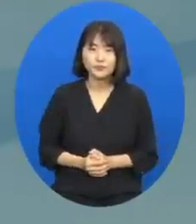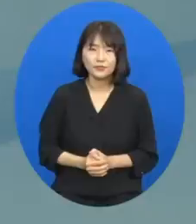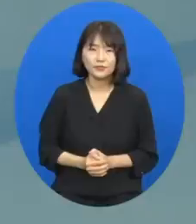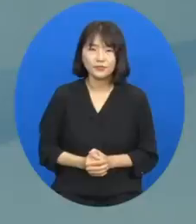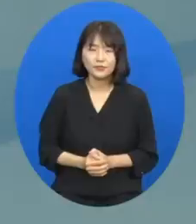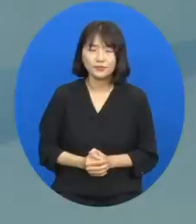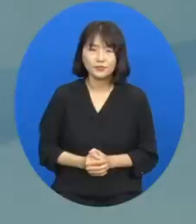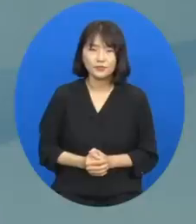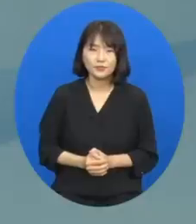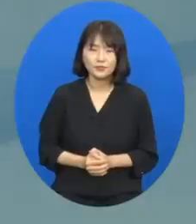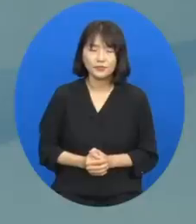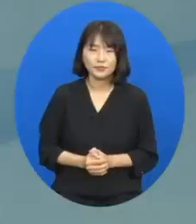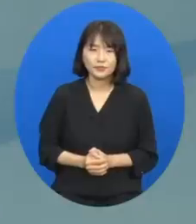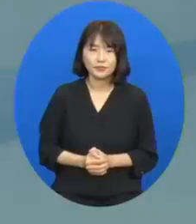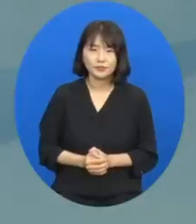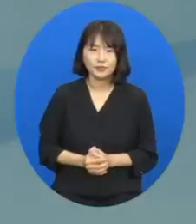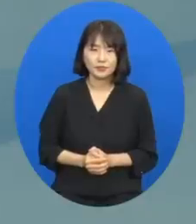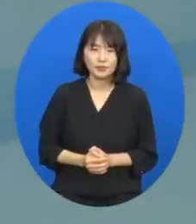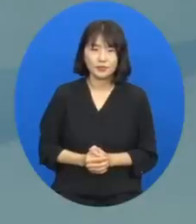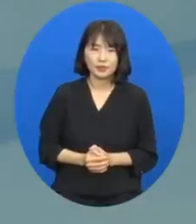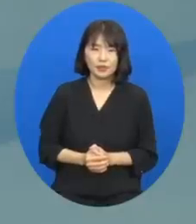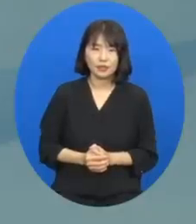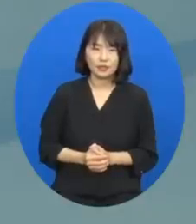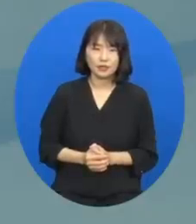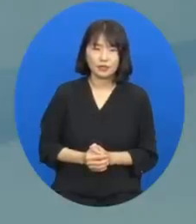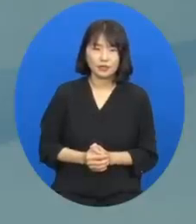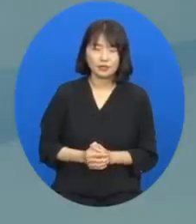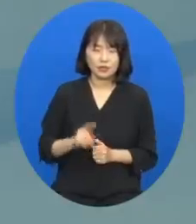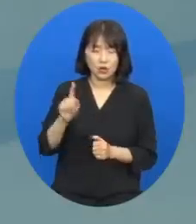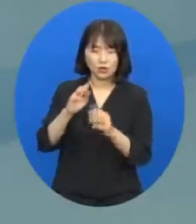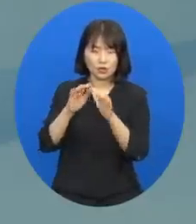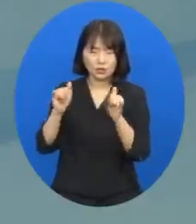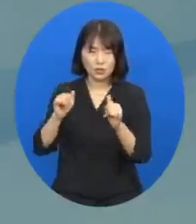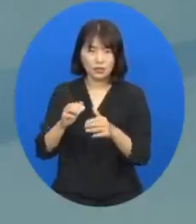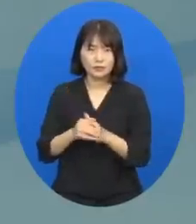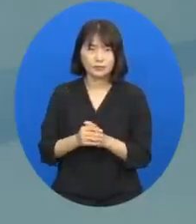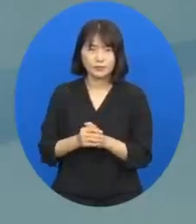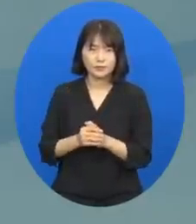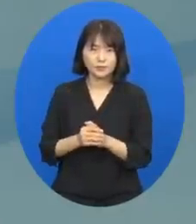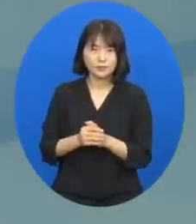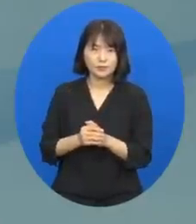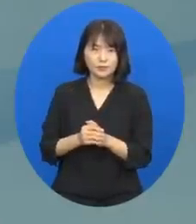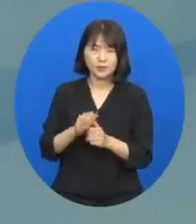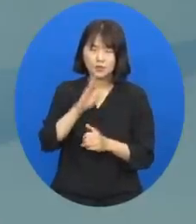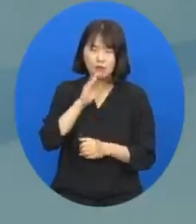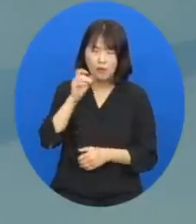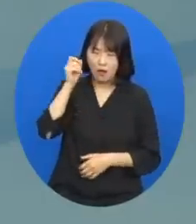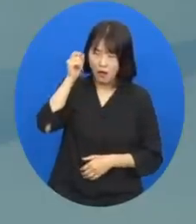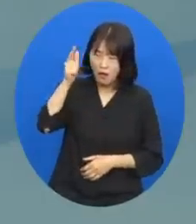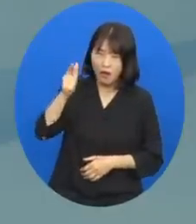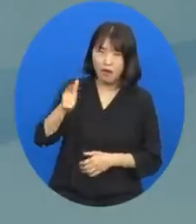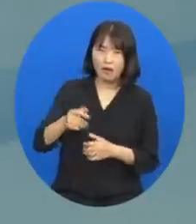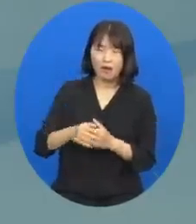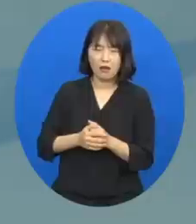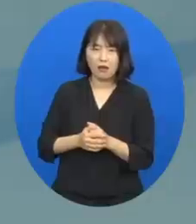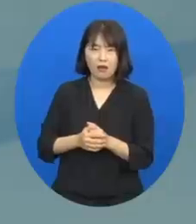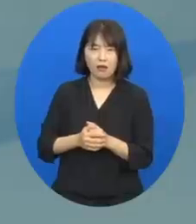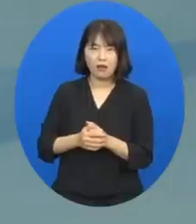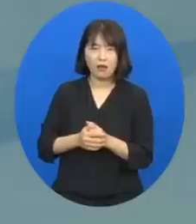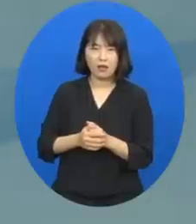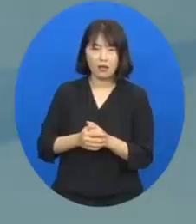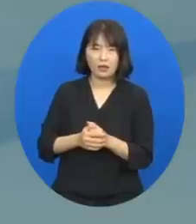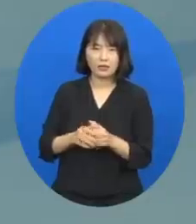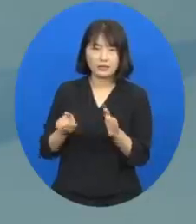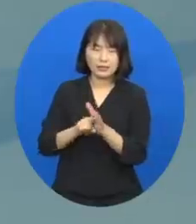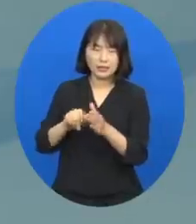뛰어나신 분 야 박사학위 ph.d 신학교 교수 미시 구요 박사과정을 인도하신 버리시고요 제가